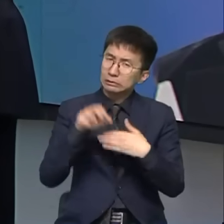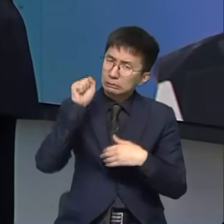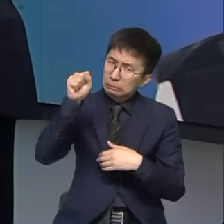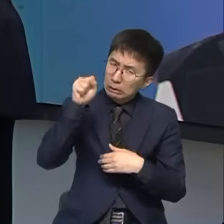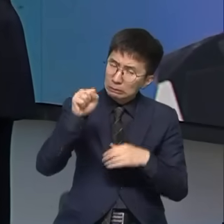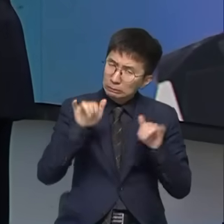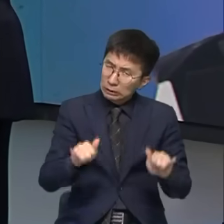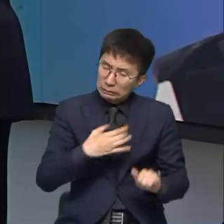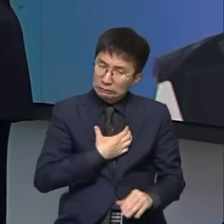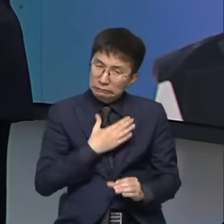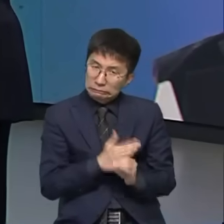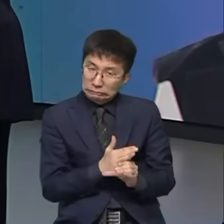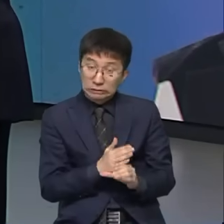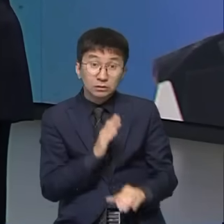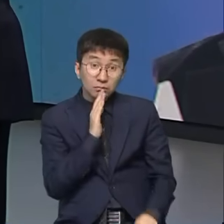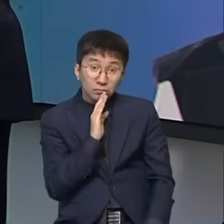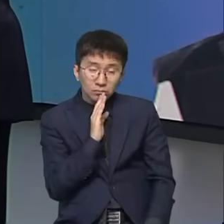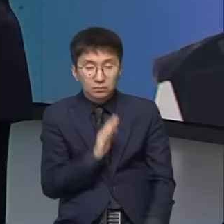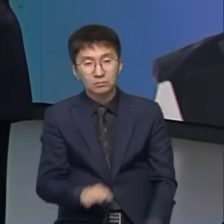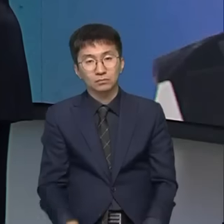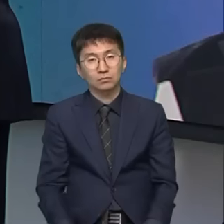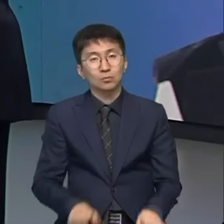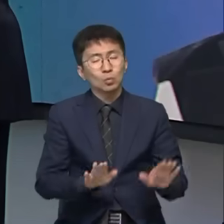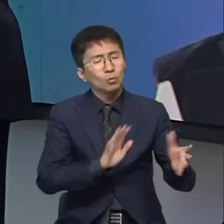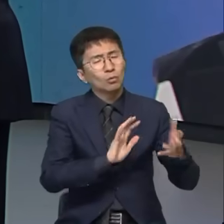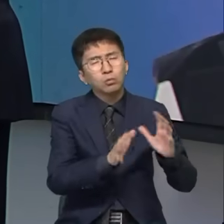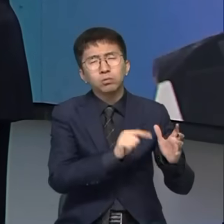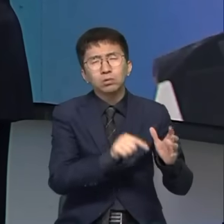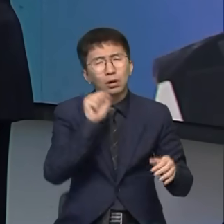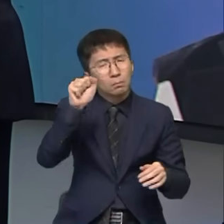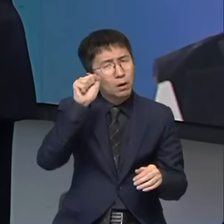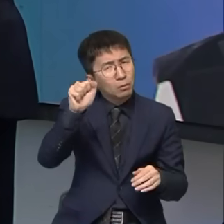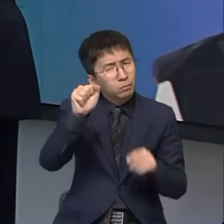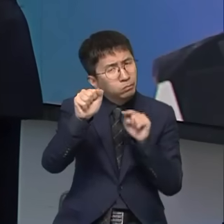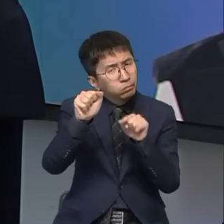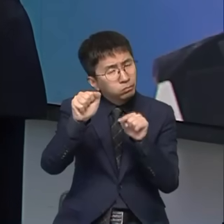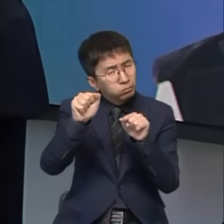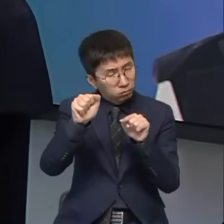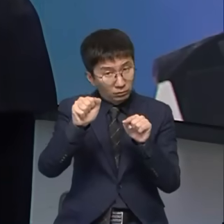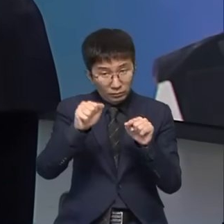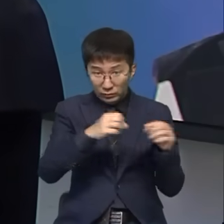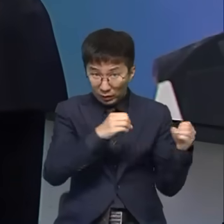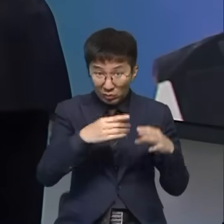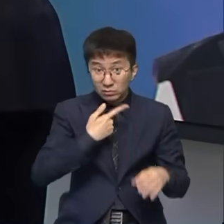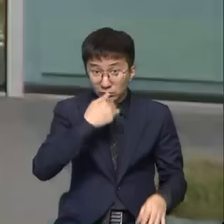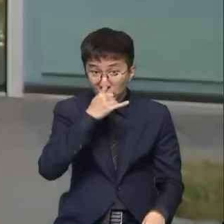않을까 걱정하는 시선도 있는데 오늘 회의에서 이 파업에 대한 논의도 있었습니까?